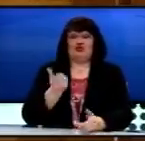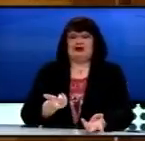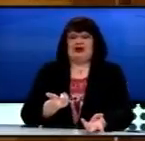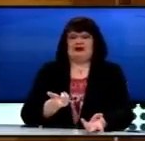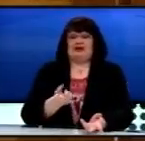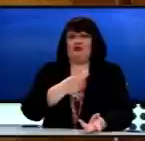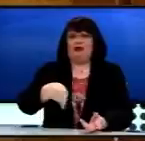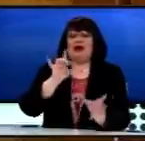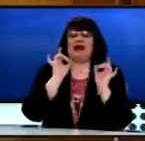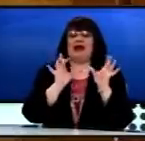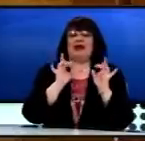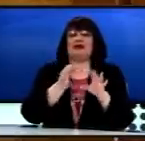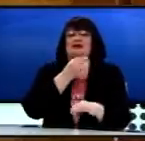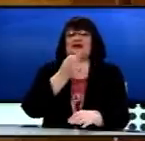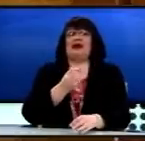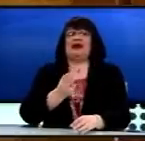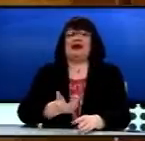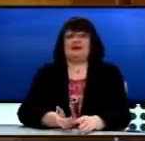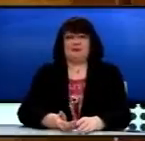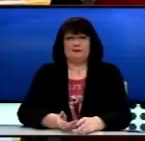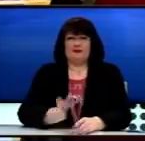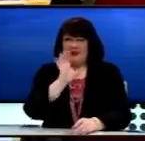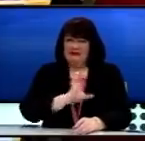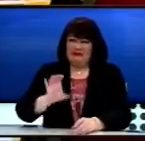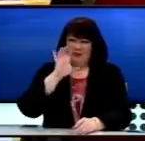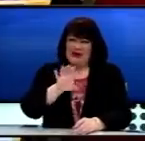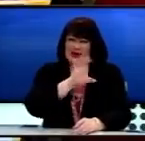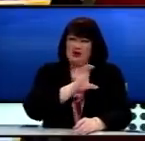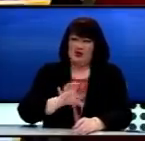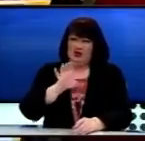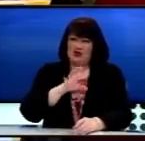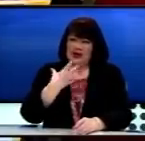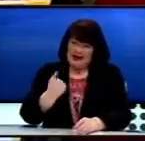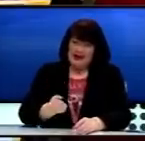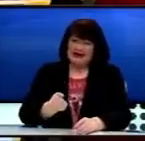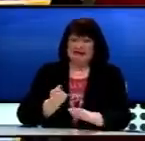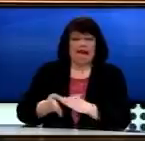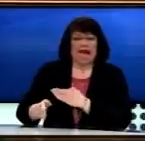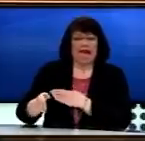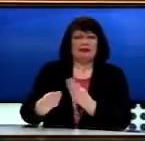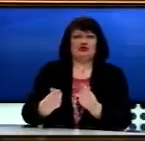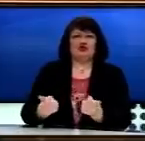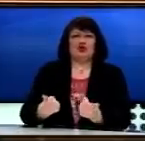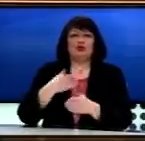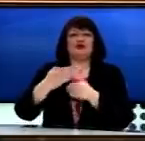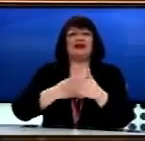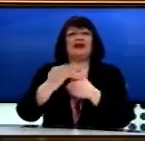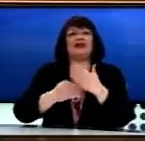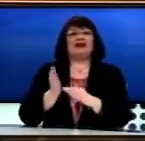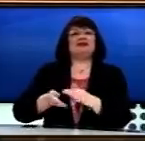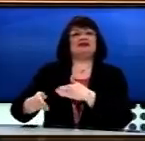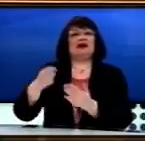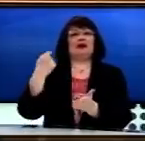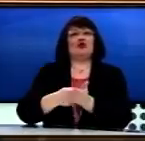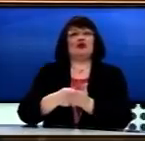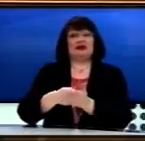λοιπόν. Πού γνωρίζετε ότι υπάρχει σήμερα ευρωπαϊκή χώρα η οποία να έχει παρακάμψει τη διαδικασία και να έχει